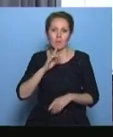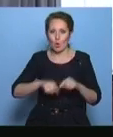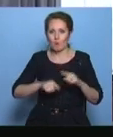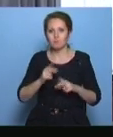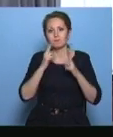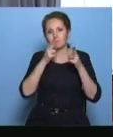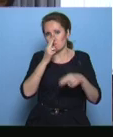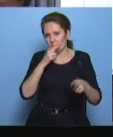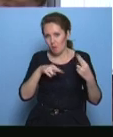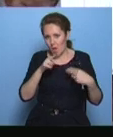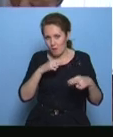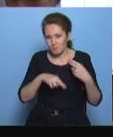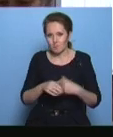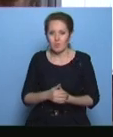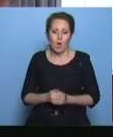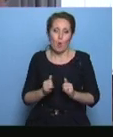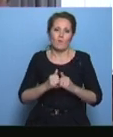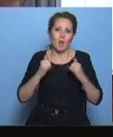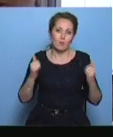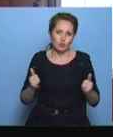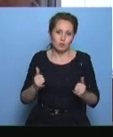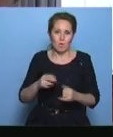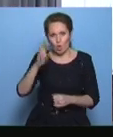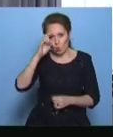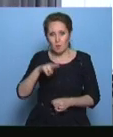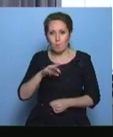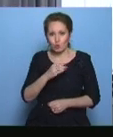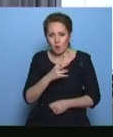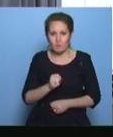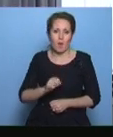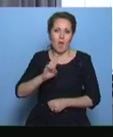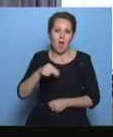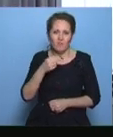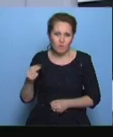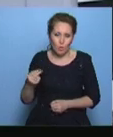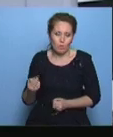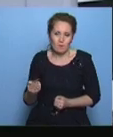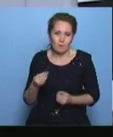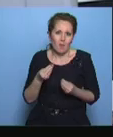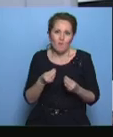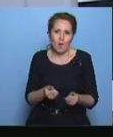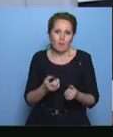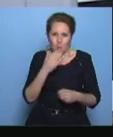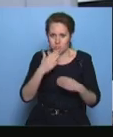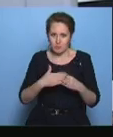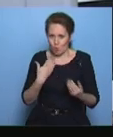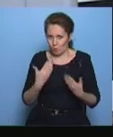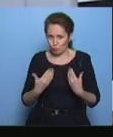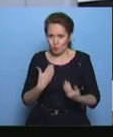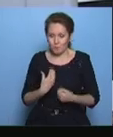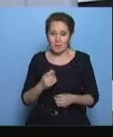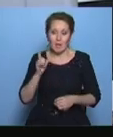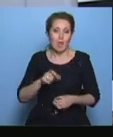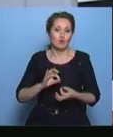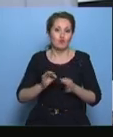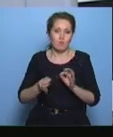Рост госпошлины, рост евро совершенно не влияет на близкие отношения. Ижевчане в будущее смотрят с оптимизмом.